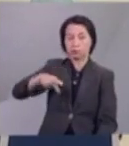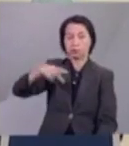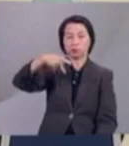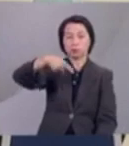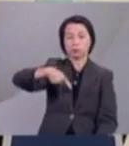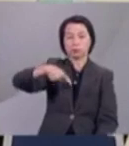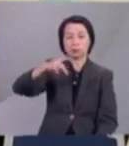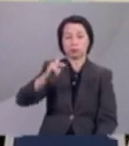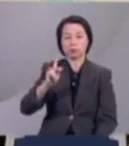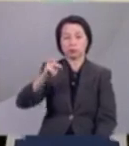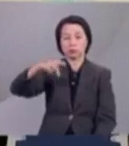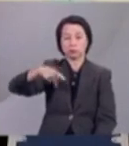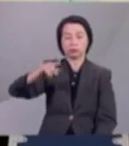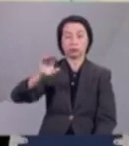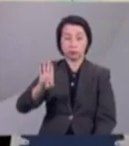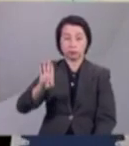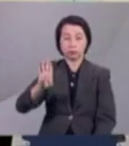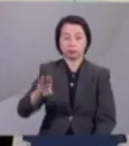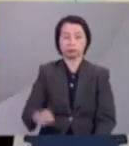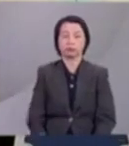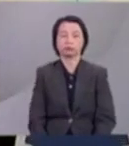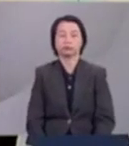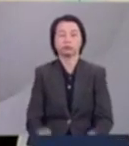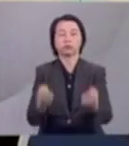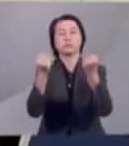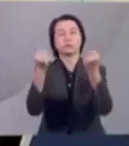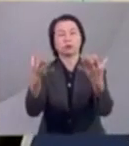PKPB. Sebanyak